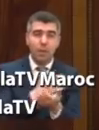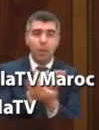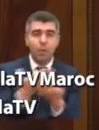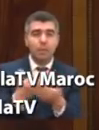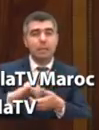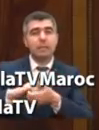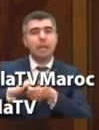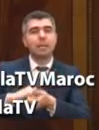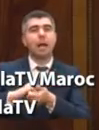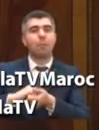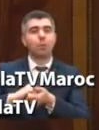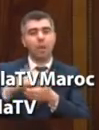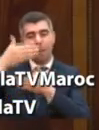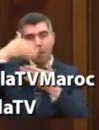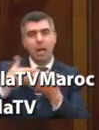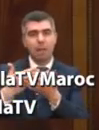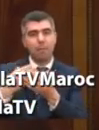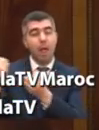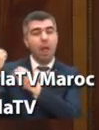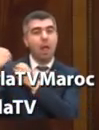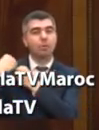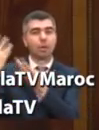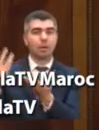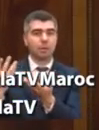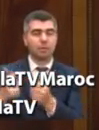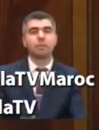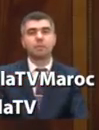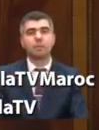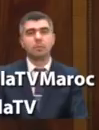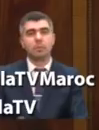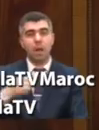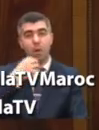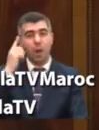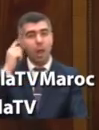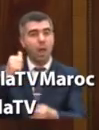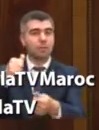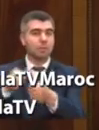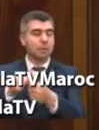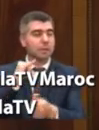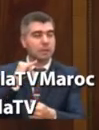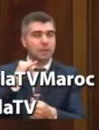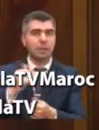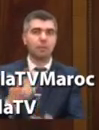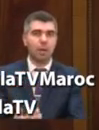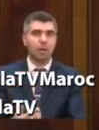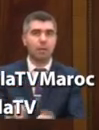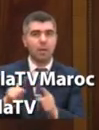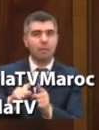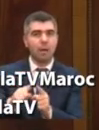الشعب الفلسطيني في محنه. لا شك وأن نذكر بأننا أمام واجب، ومن موقعنا